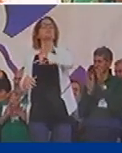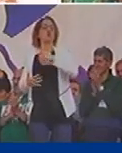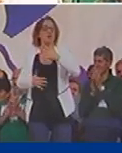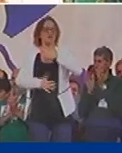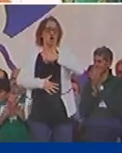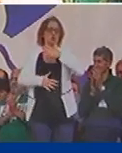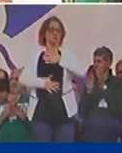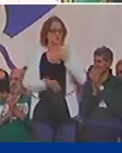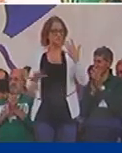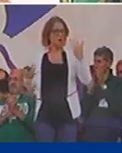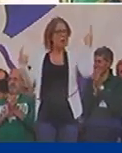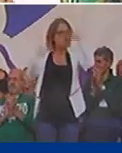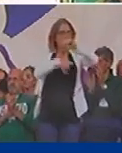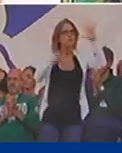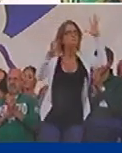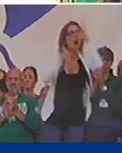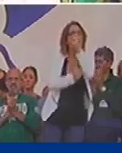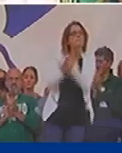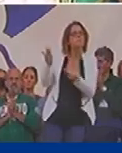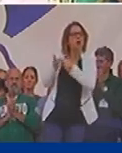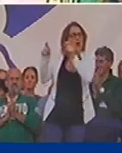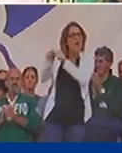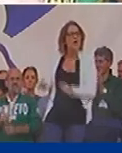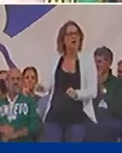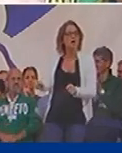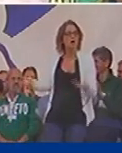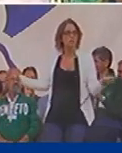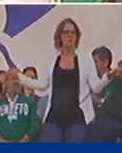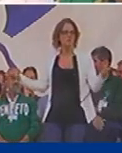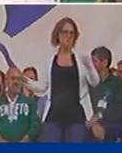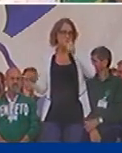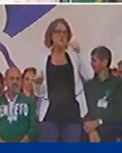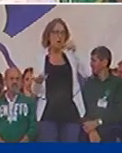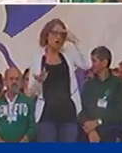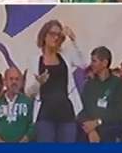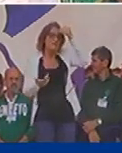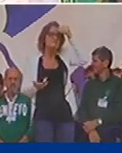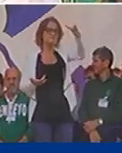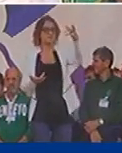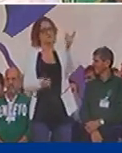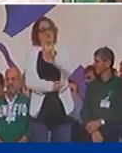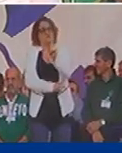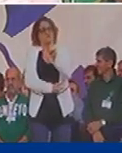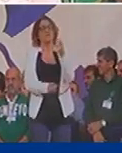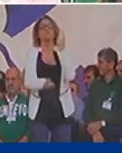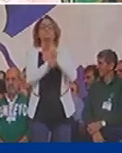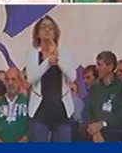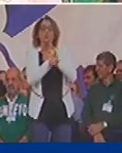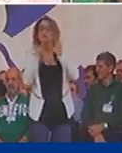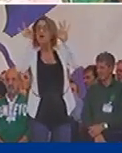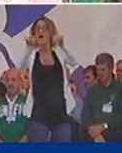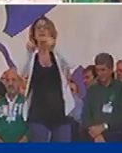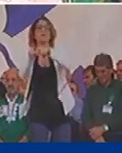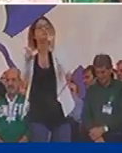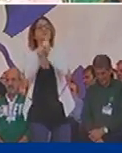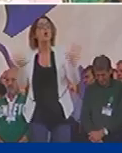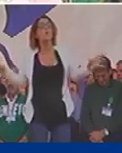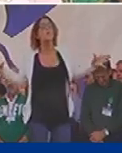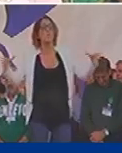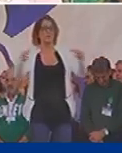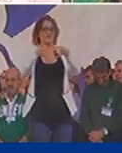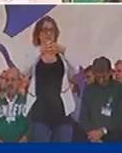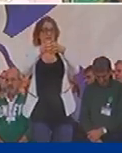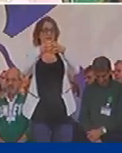così difficile da capire qual è il progetto della Lega. Non occorre uno scienziato, però per portarlo a termine occorre essere uniti.